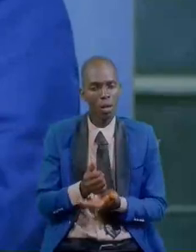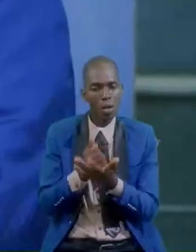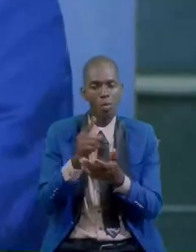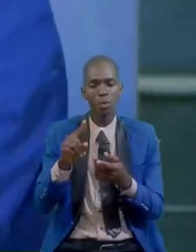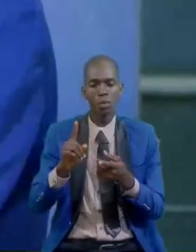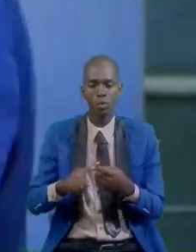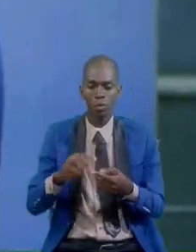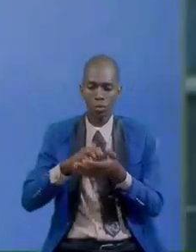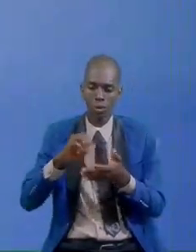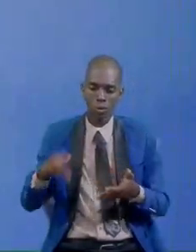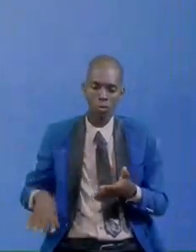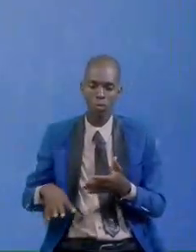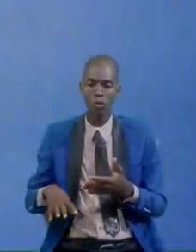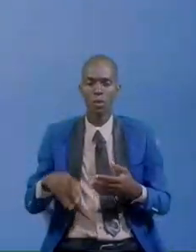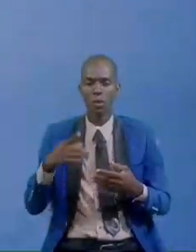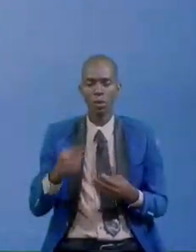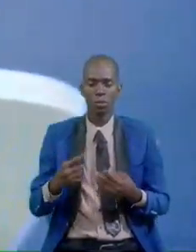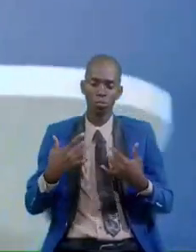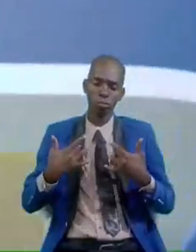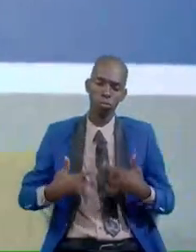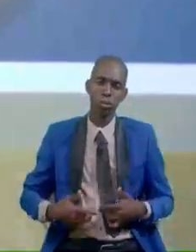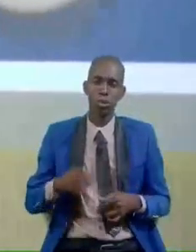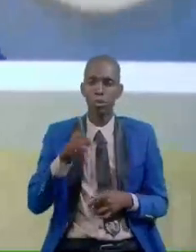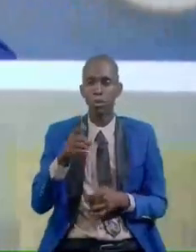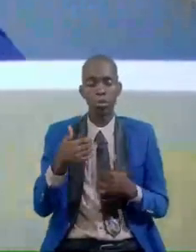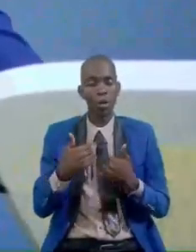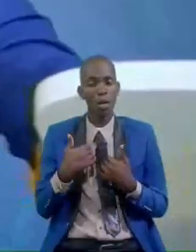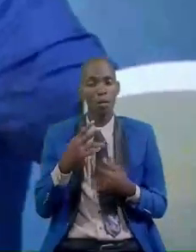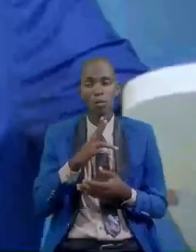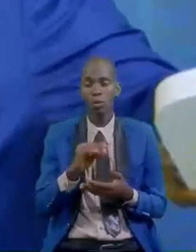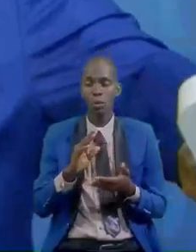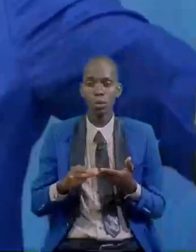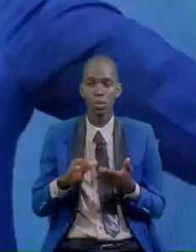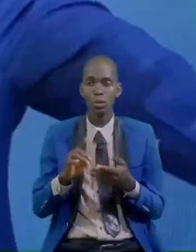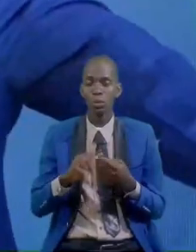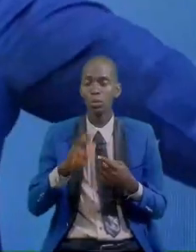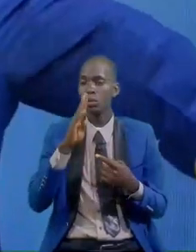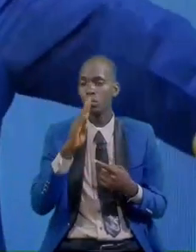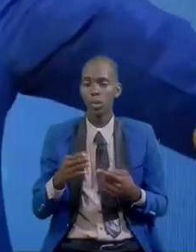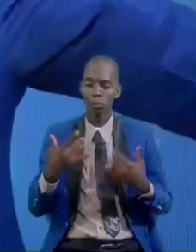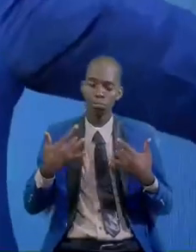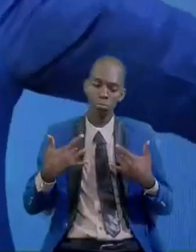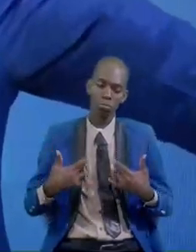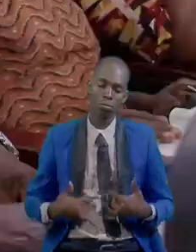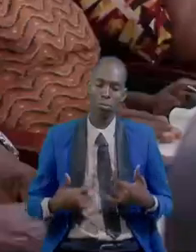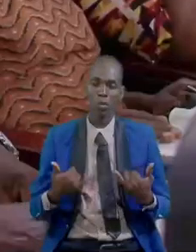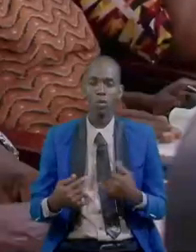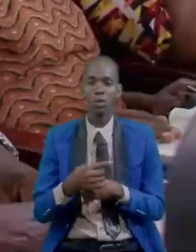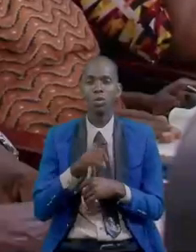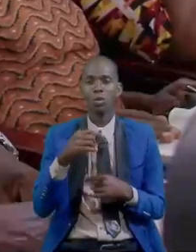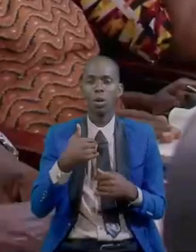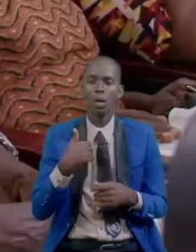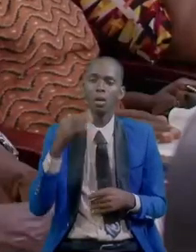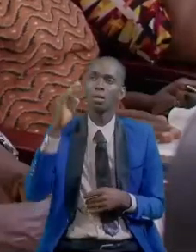la dépression. L'homme était tout seul. Tu n'as pas d'excuses aujourd'hui. Pour être déprimé, tu as des